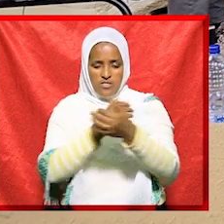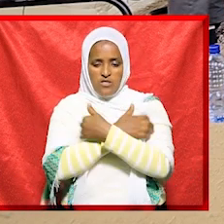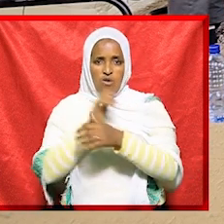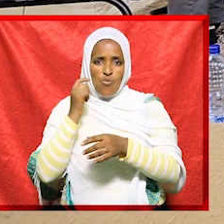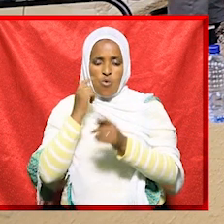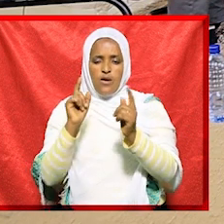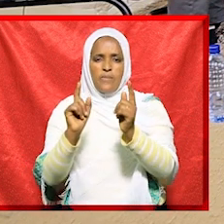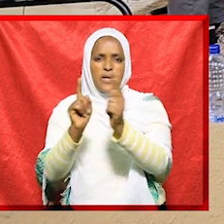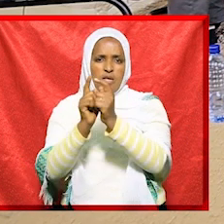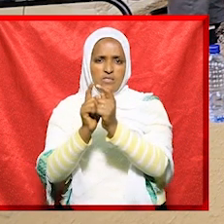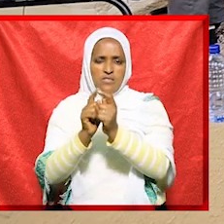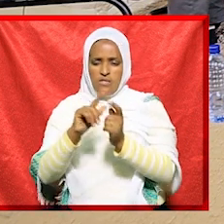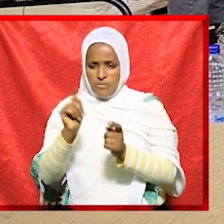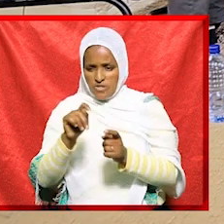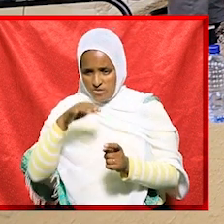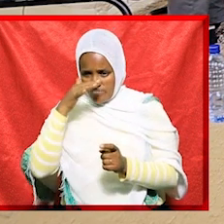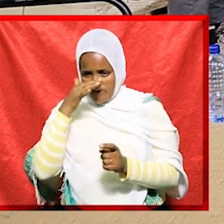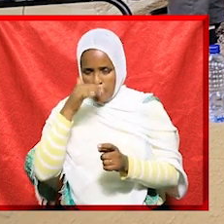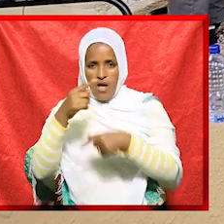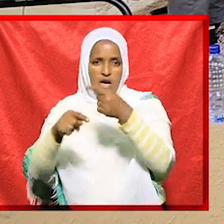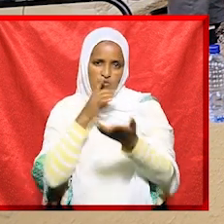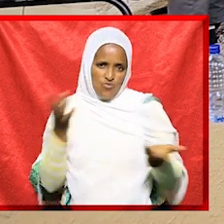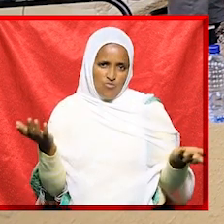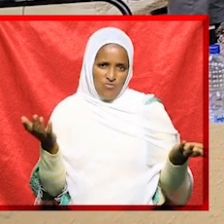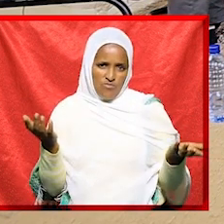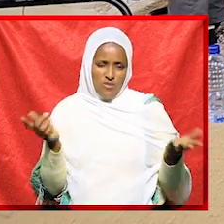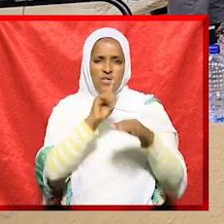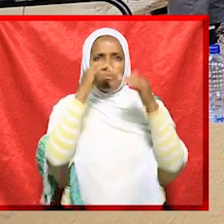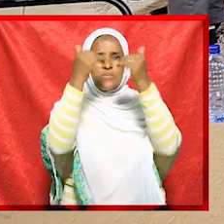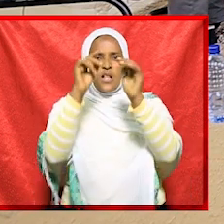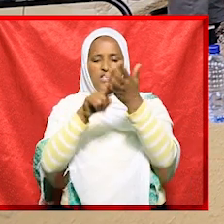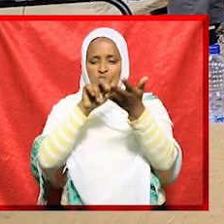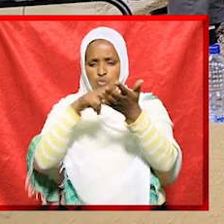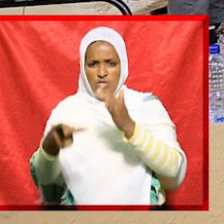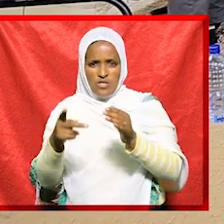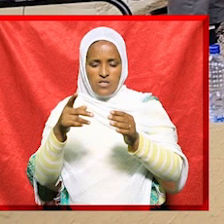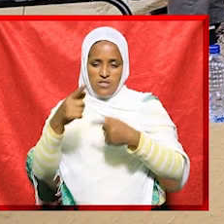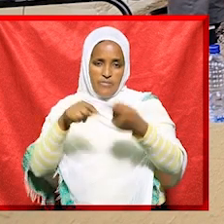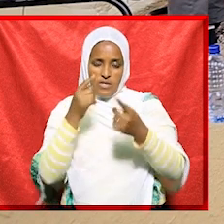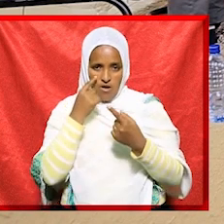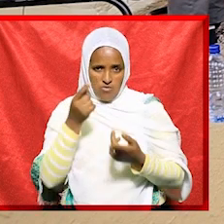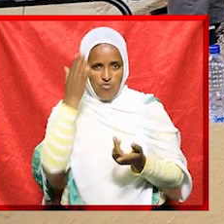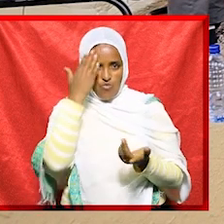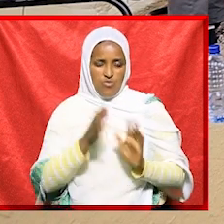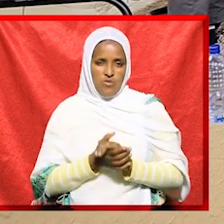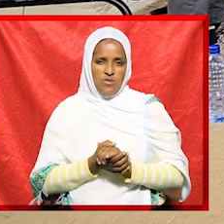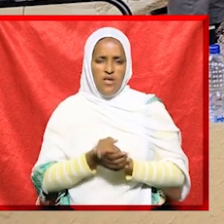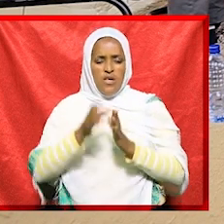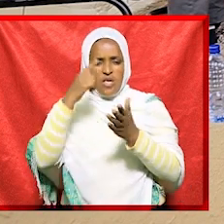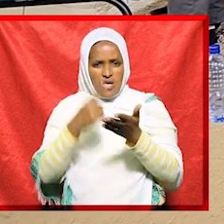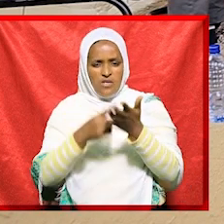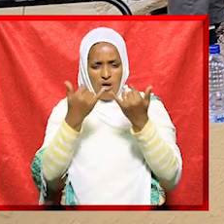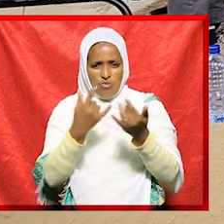እንስሳቱ የጸነሰች እንስሳ እንኳን ለመገናኘት በሽንት አሽተተው ማይሄዱ ናቸው እንስሳ ምን ያህል ከዛ ይወደቅ እንደመጣ ነው